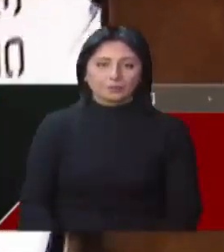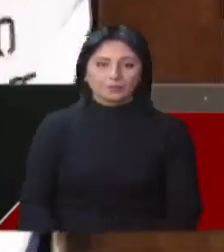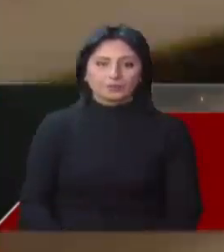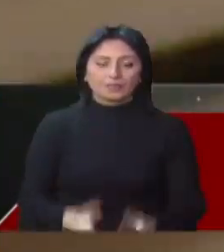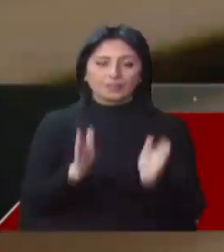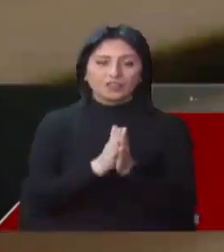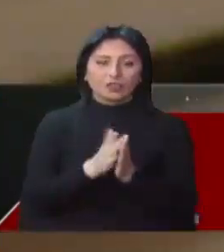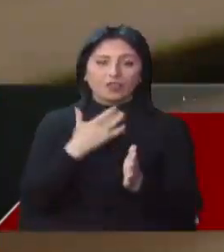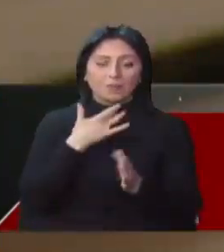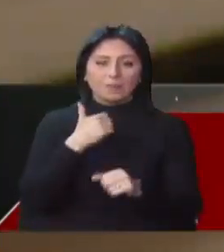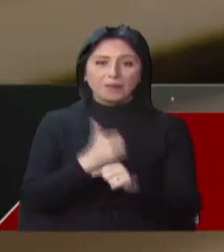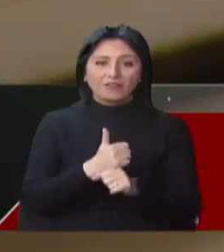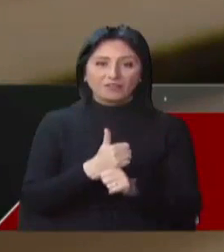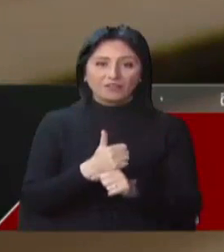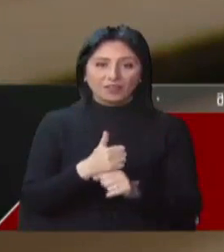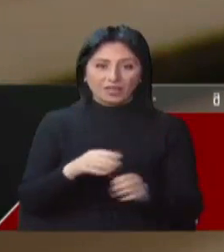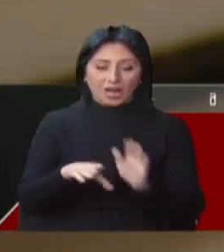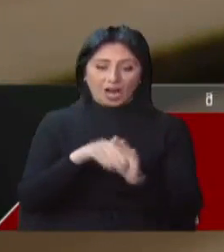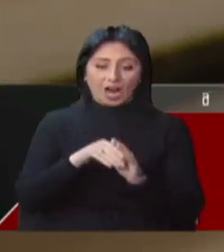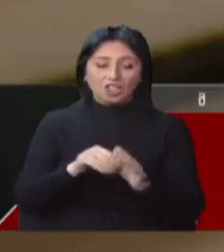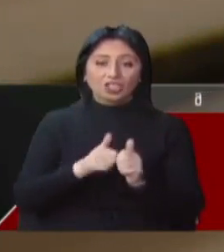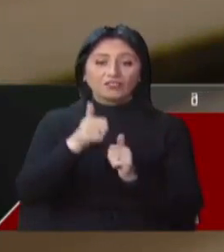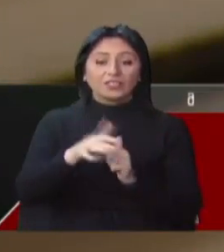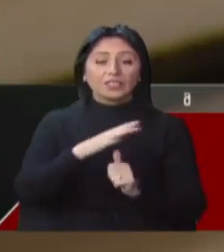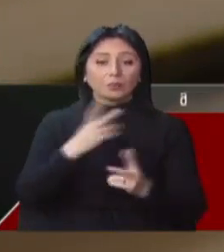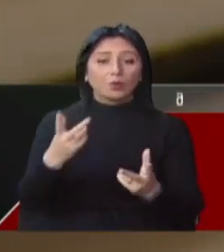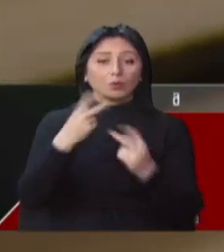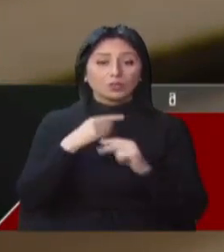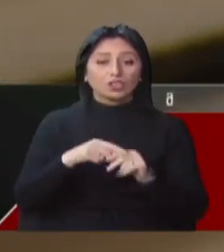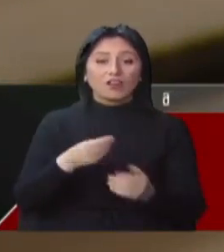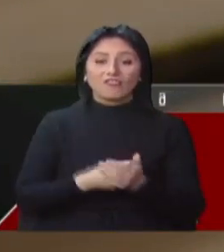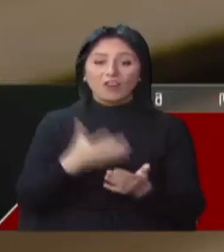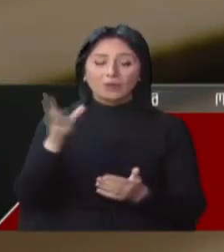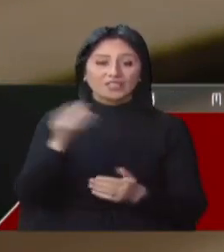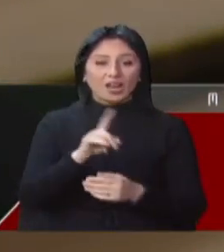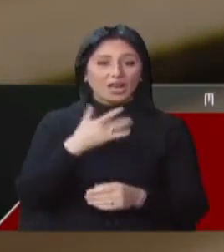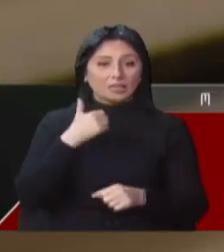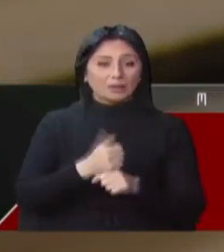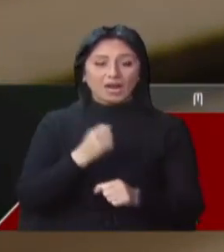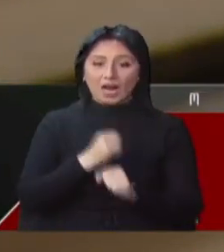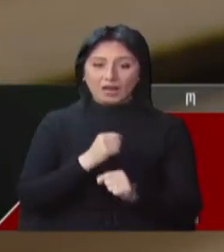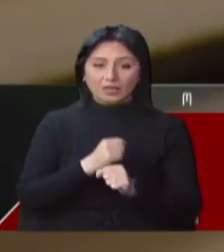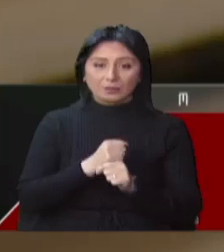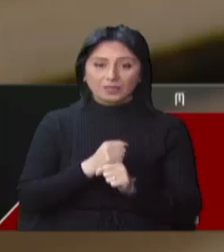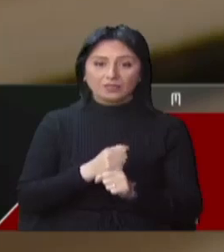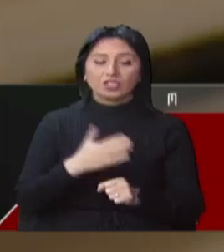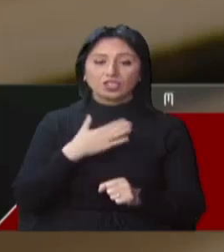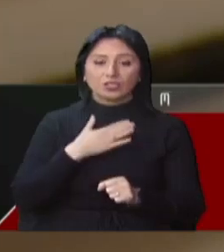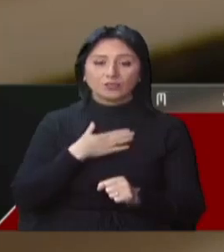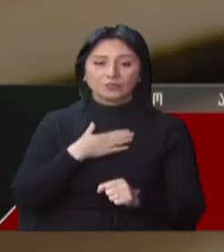ვითხოვთ მერიისგან წინა საარჩევნო დაპირების შესრულებას. ჩვენ ძალიან ვაფასებთ ყველაფერს, რასაც მერია აკეთებს